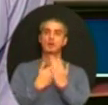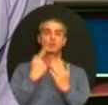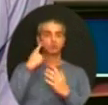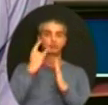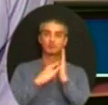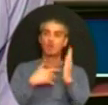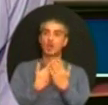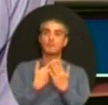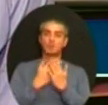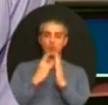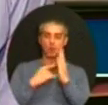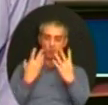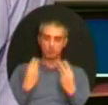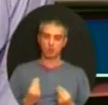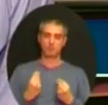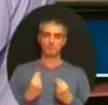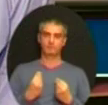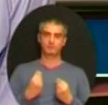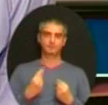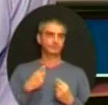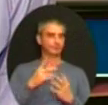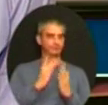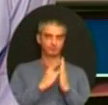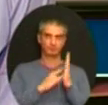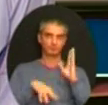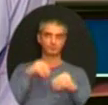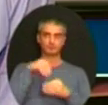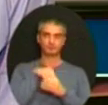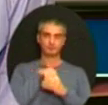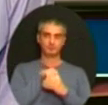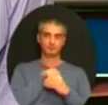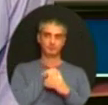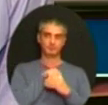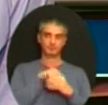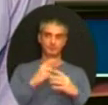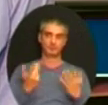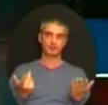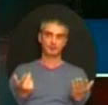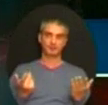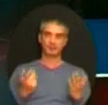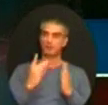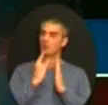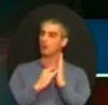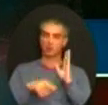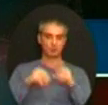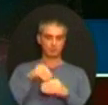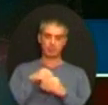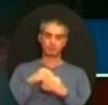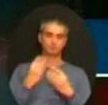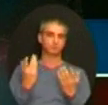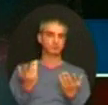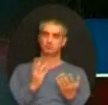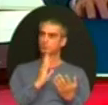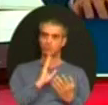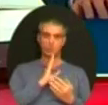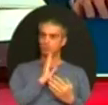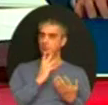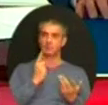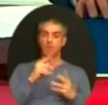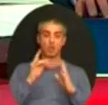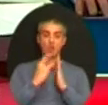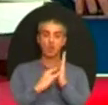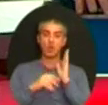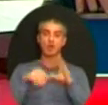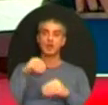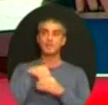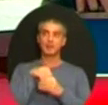שחוק ההמלצות הוא חוק טוב לציבור. וחוק הפריימריז הוא חוק שהוא נועד בביתה נתיבים. חוק הפריימריז הוא גם לא חוק בעייתי בעיניי. חוק